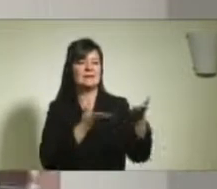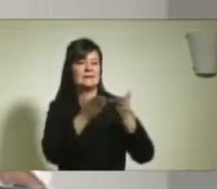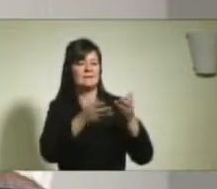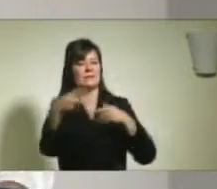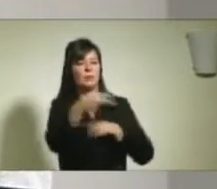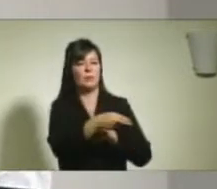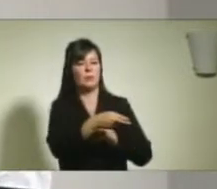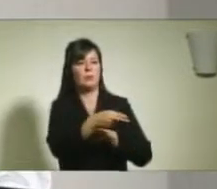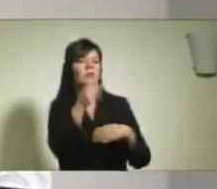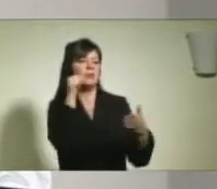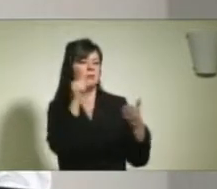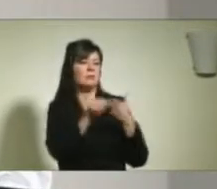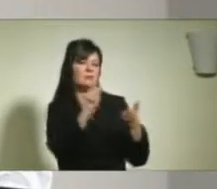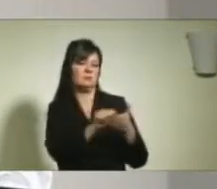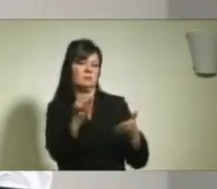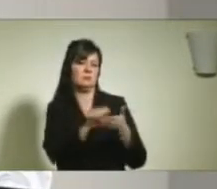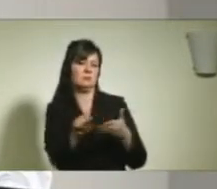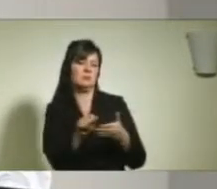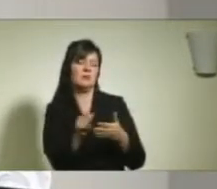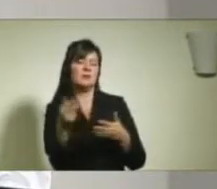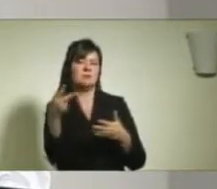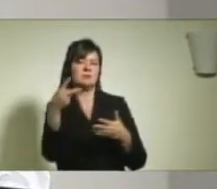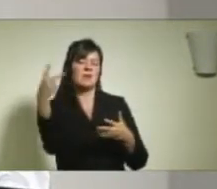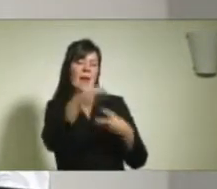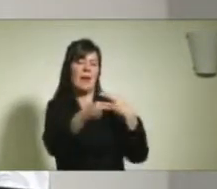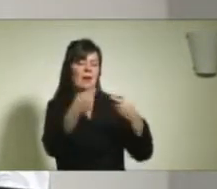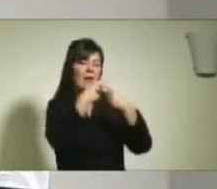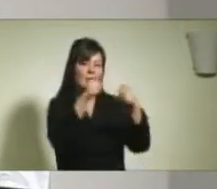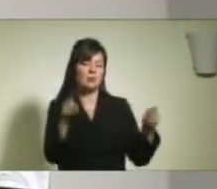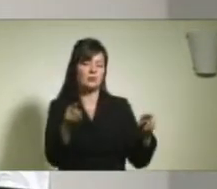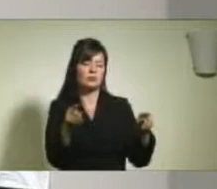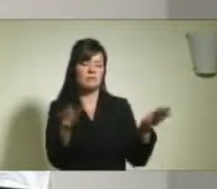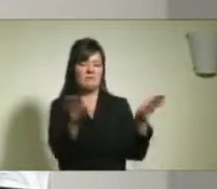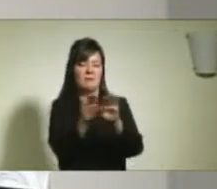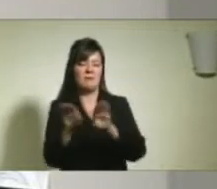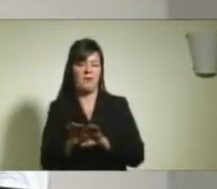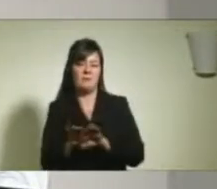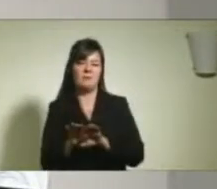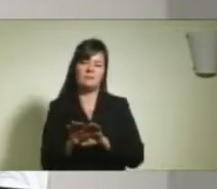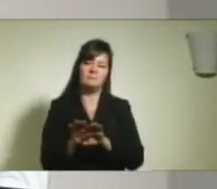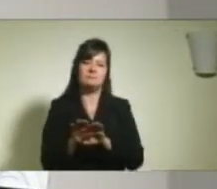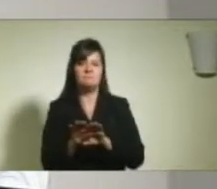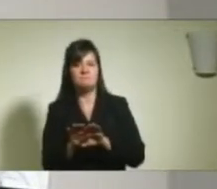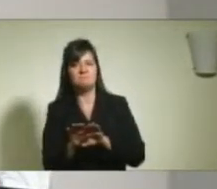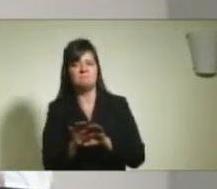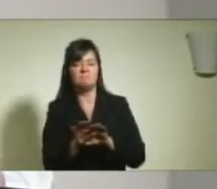de réduire le nombre de bureaux de poste dans le Nord. Il y en